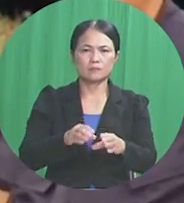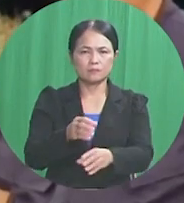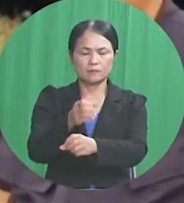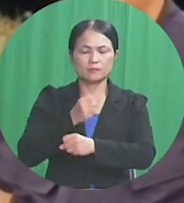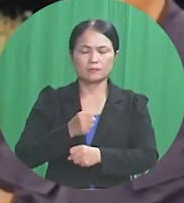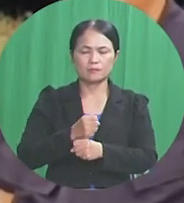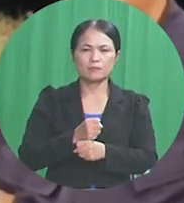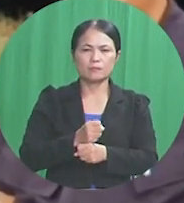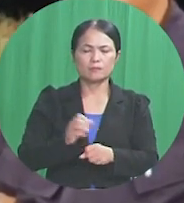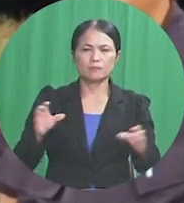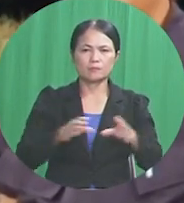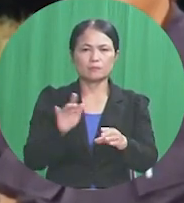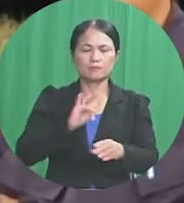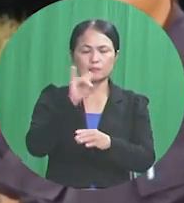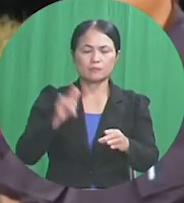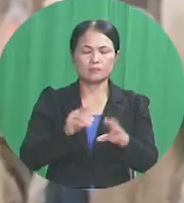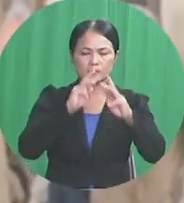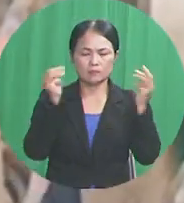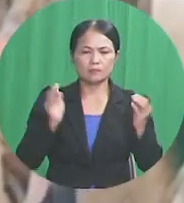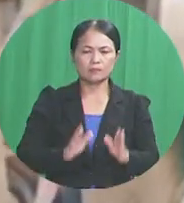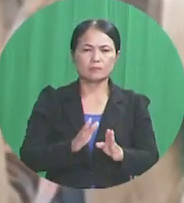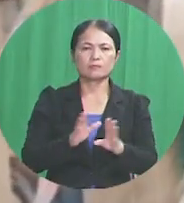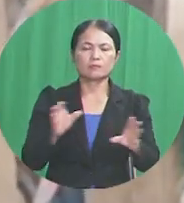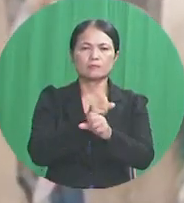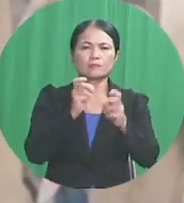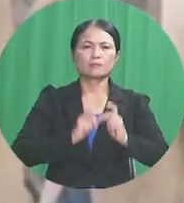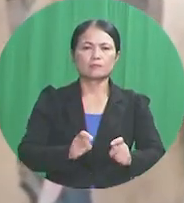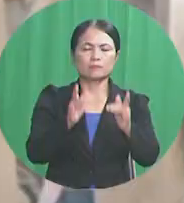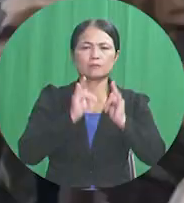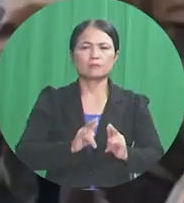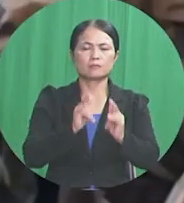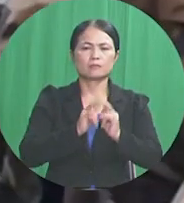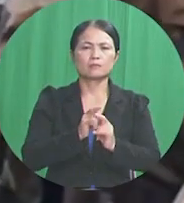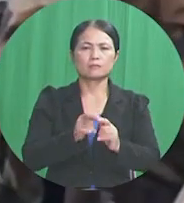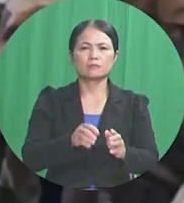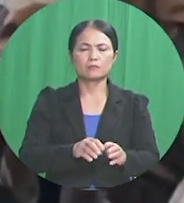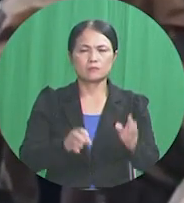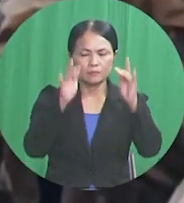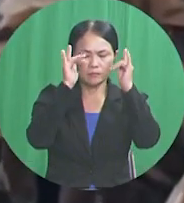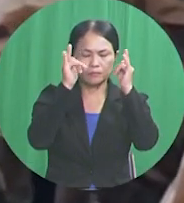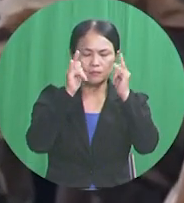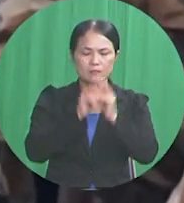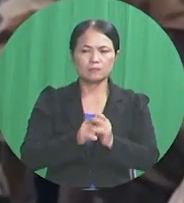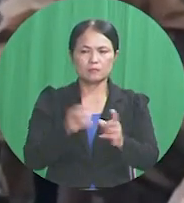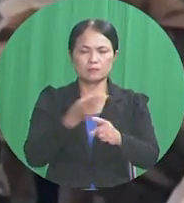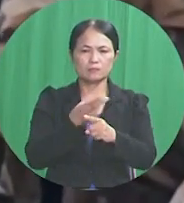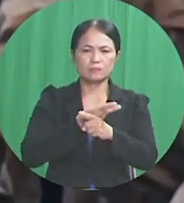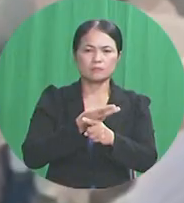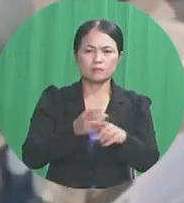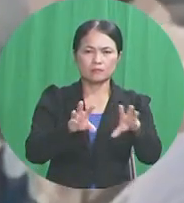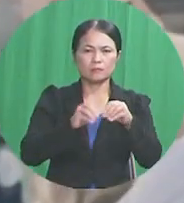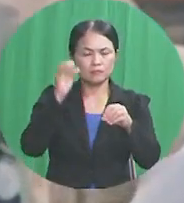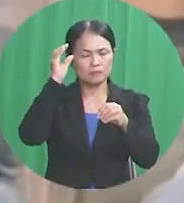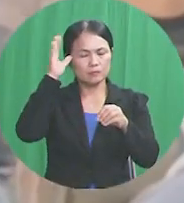จากรมบำรากานังไซคากามได้บานคัดคอมปรังไพร่ขนองกาบังหัดบังเรียนนังหัดเวิร์กเวิร์นเกรบยกจำแ